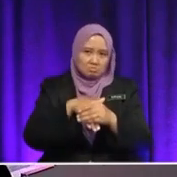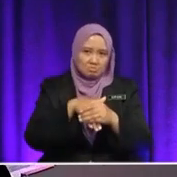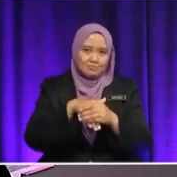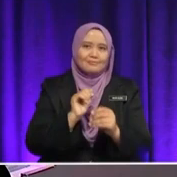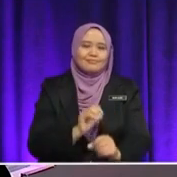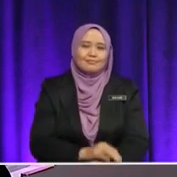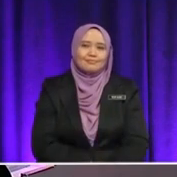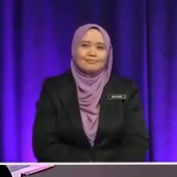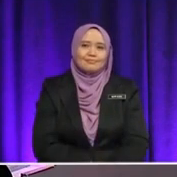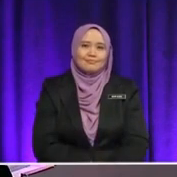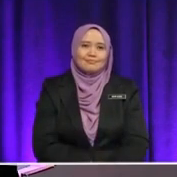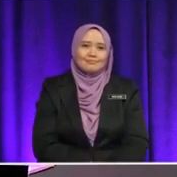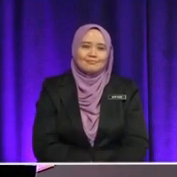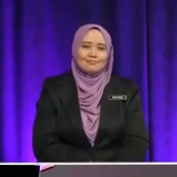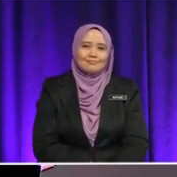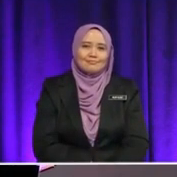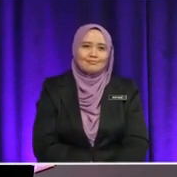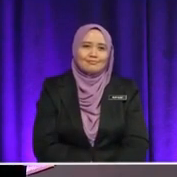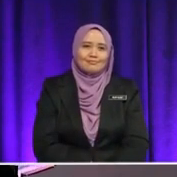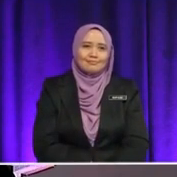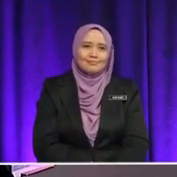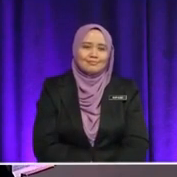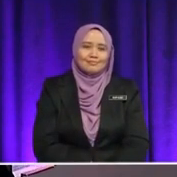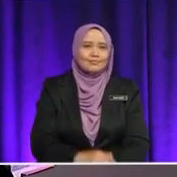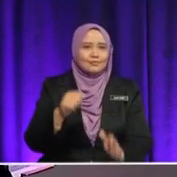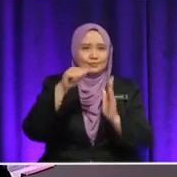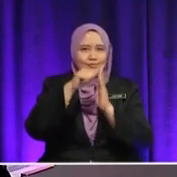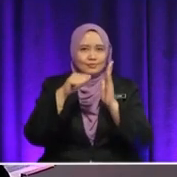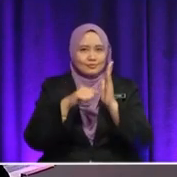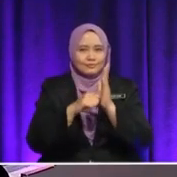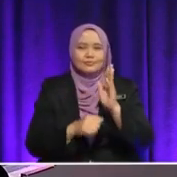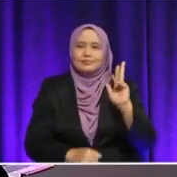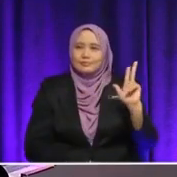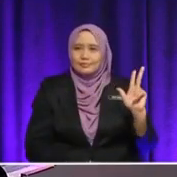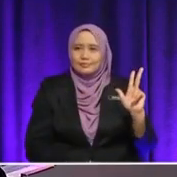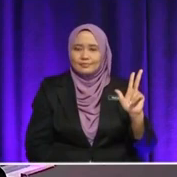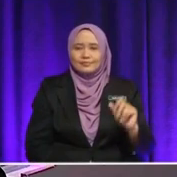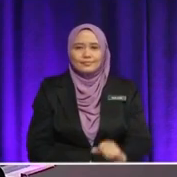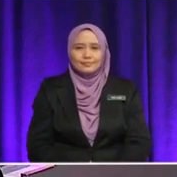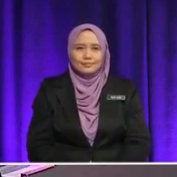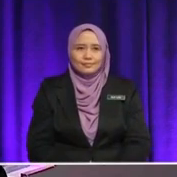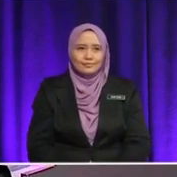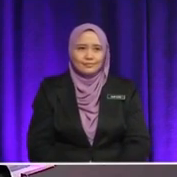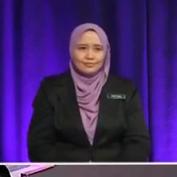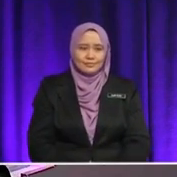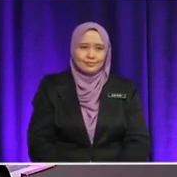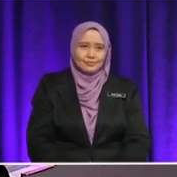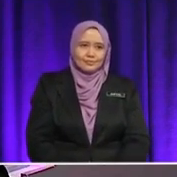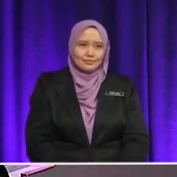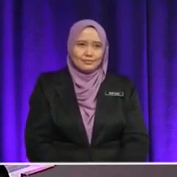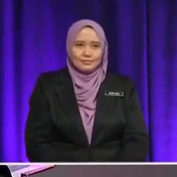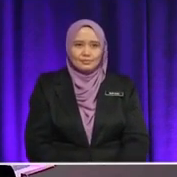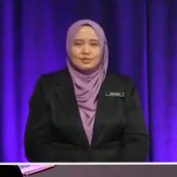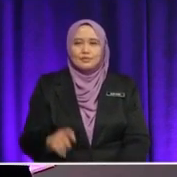umumnya sebelum tahu nih belum layak bye adanya ketiga semestinya kalau aku malah kita Anda kali ini aku oke